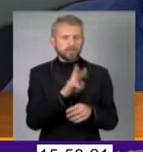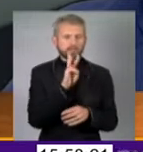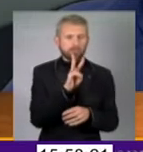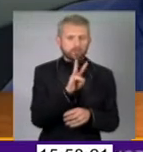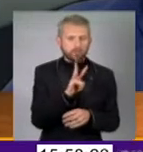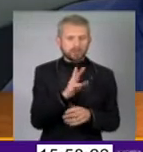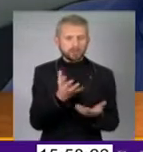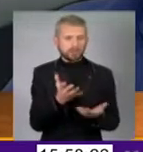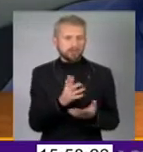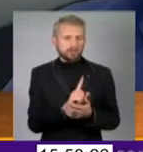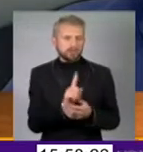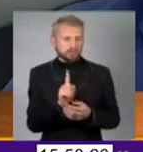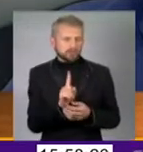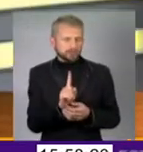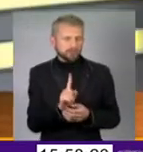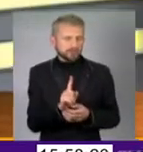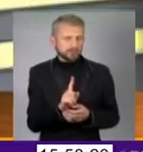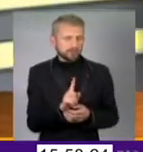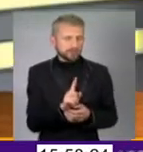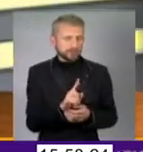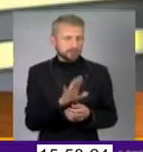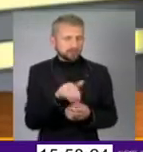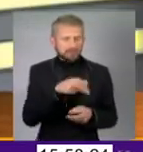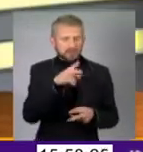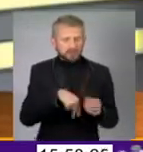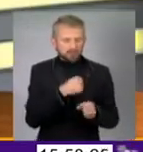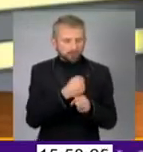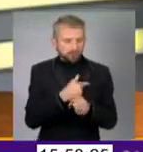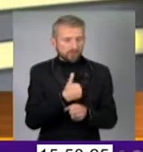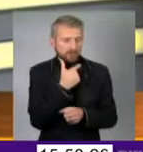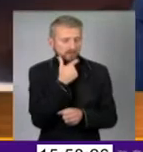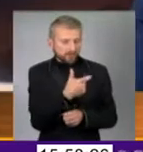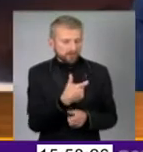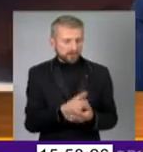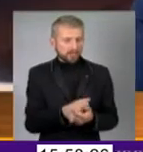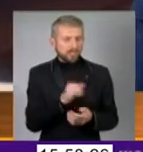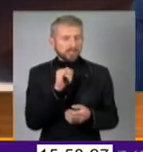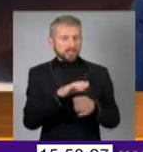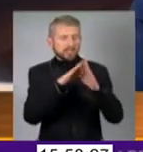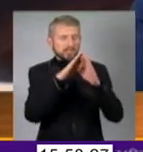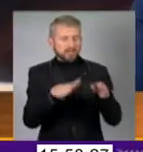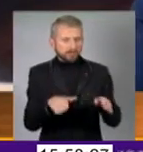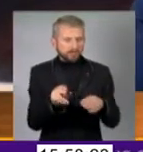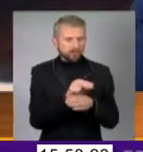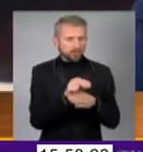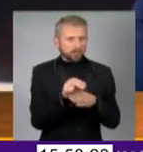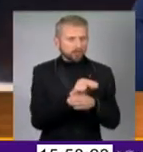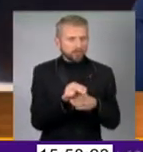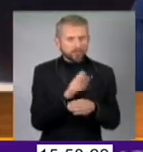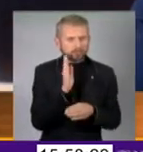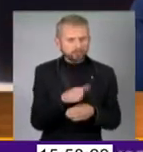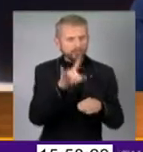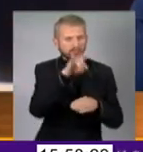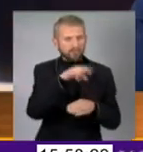мене сильно радує, я якраз на вихідні був по закінченню робіт дивився, угу. Так само і дахи відремонтовані,